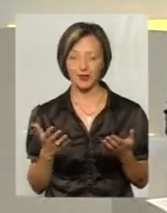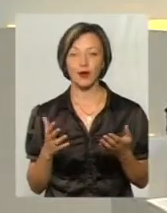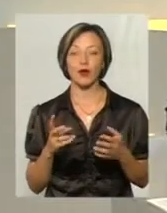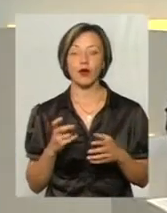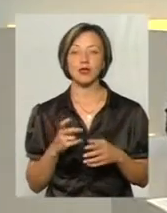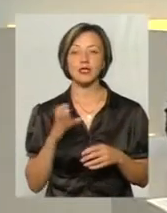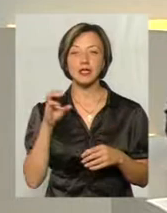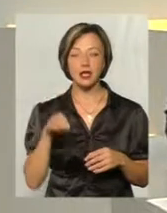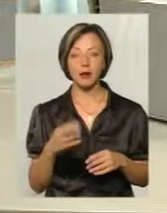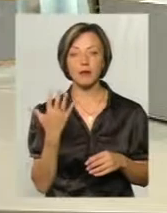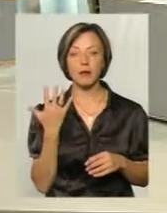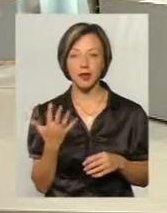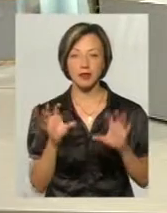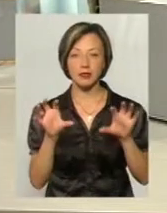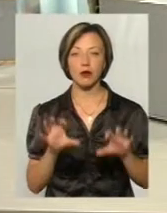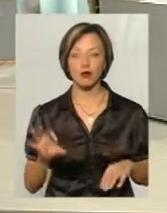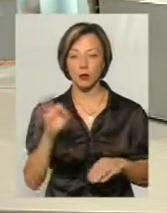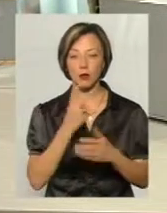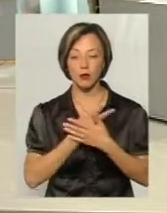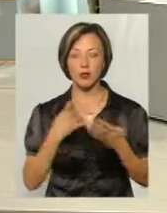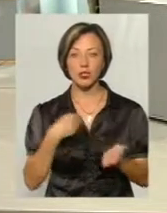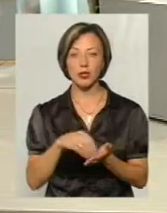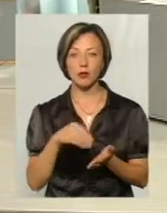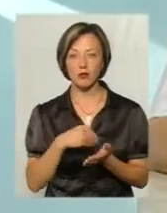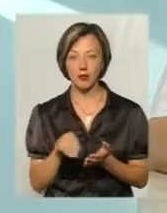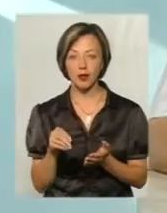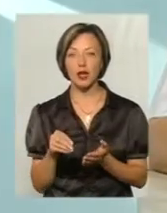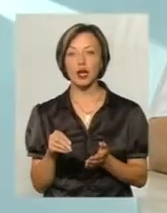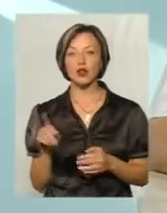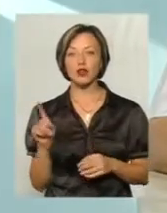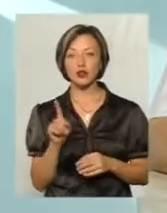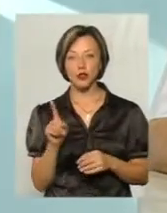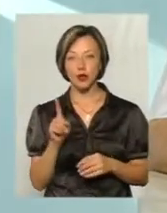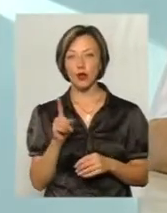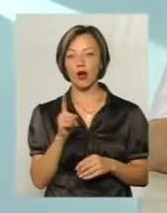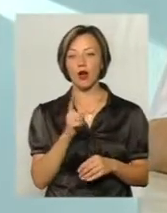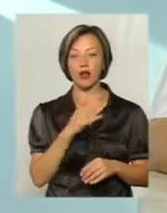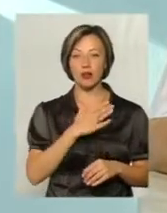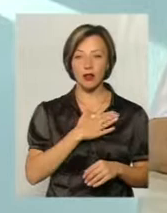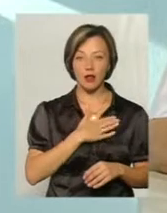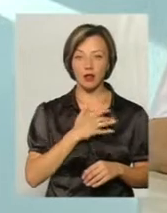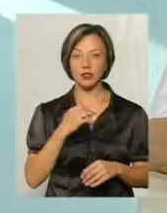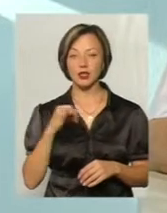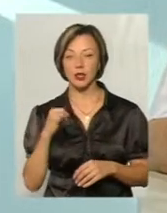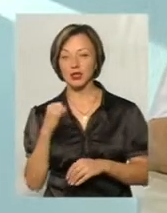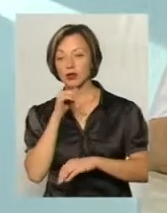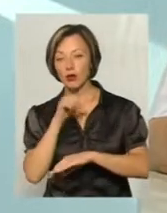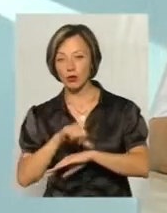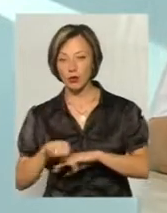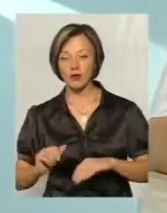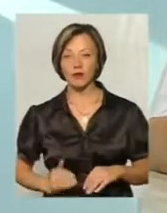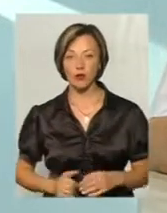правильно. Стаття 5 закону про публічні закупівлі гласить, що резиденти і нерезиденти мають участвують в торгах